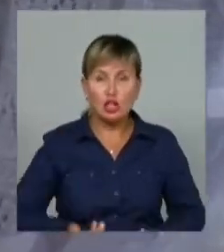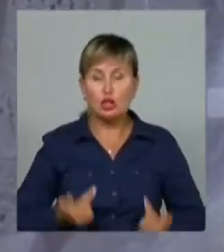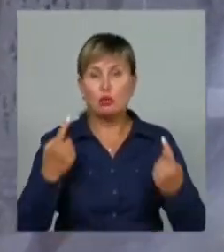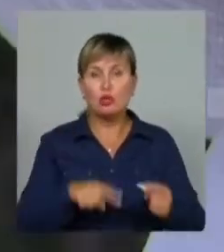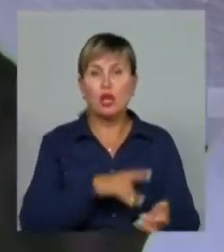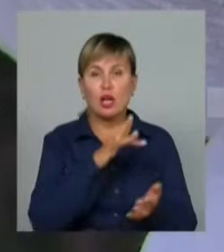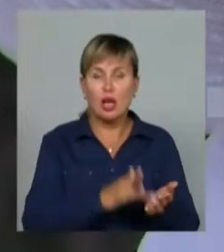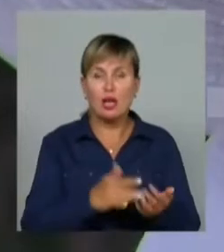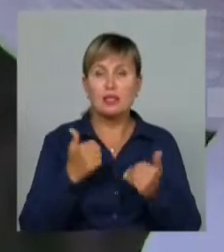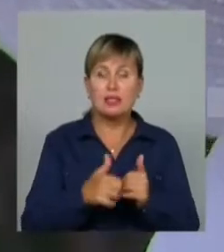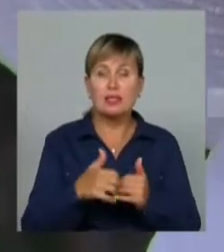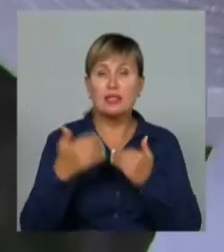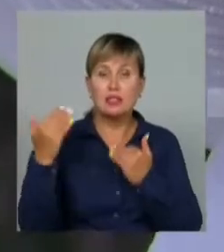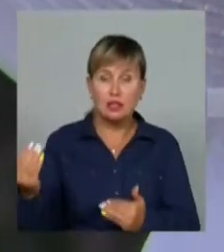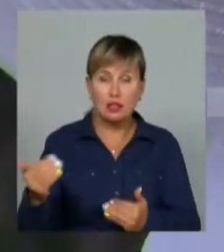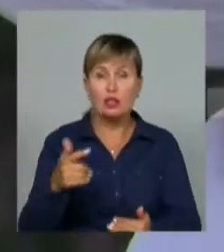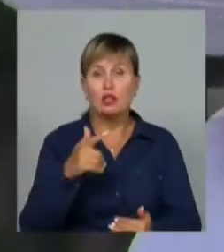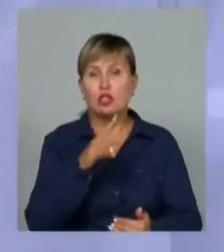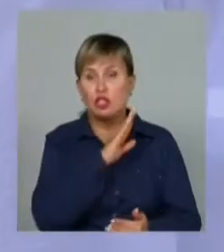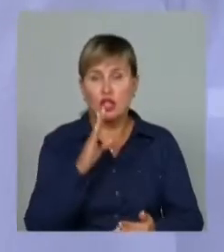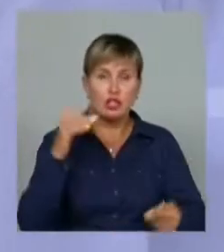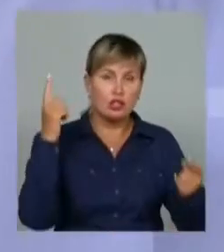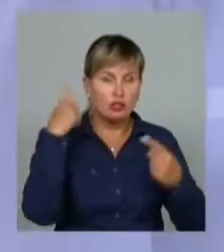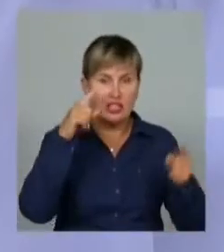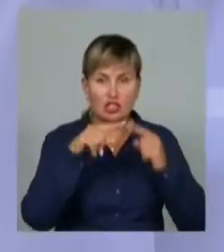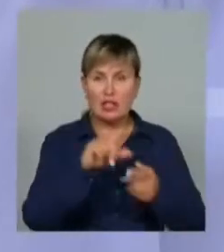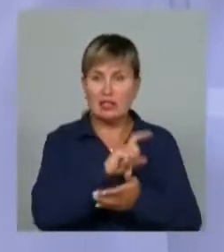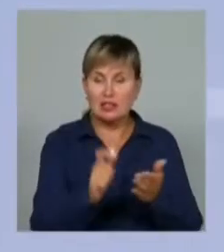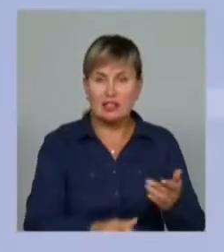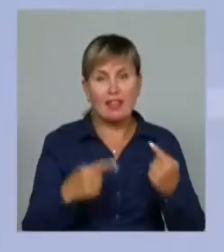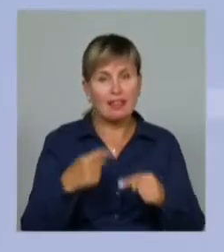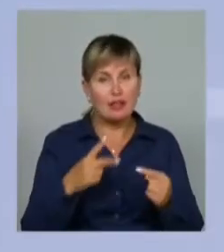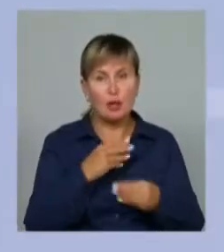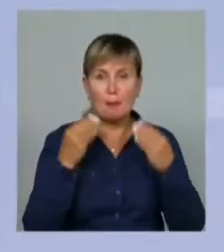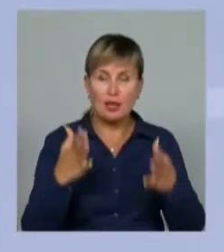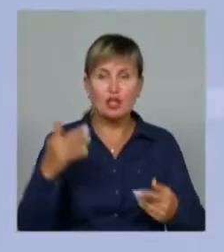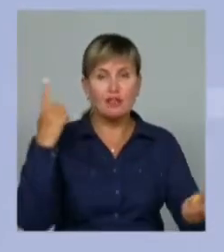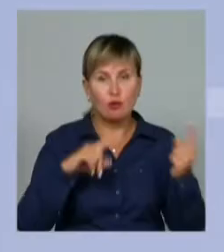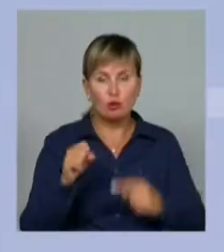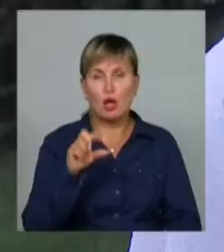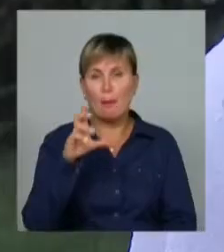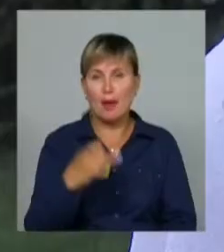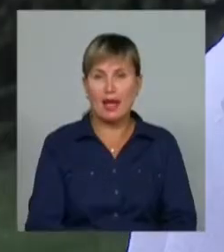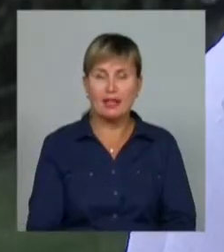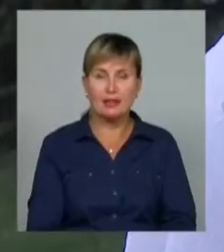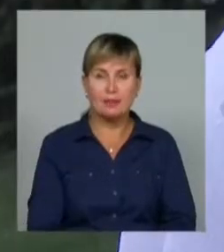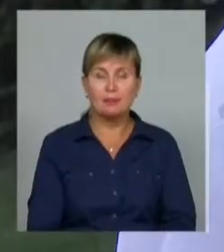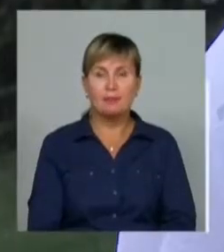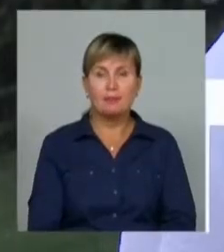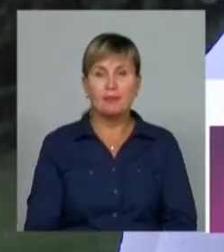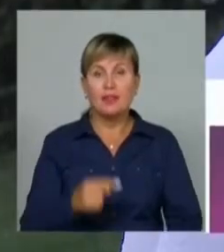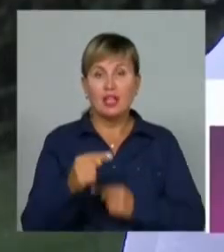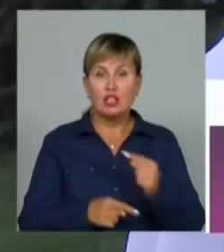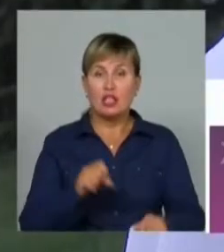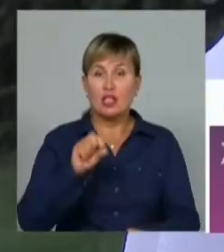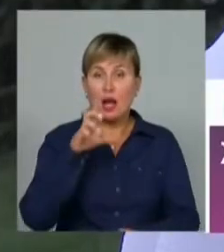Среди них и Гульжамал Даркенбаева. Женщина сочиняет стихи. Некоторые строки посвящены творчеству Абая. Через Абая Кунанбаева